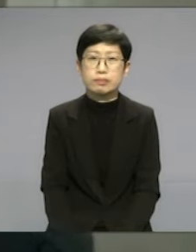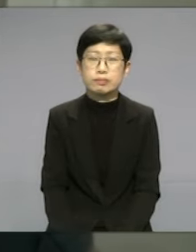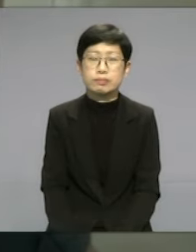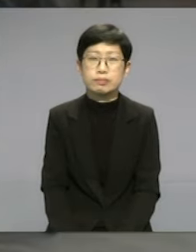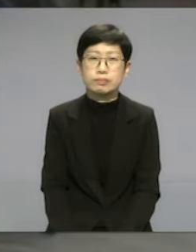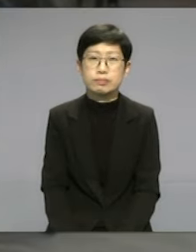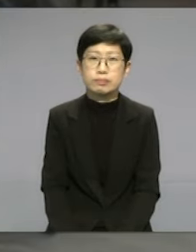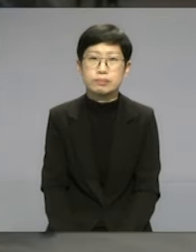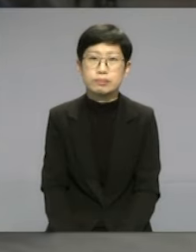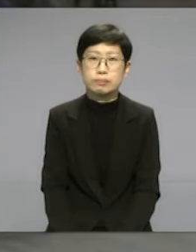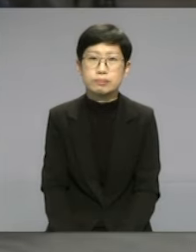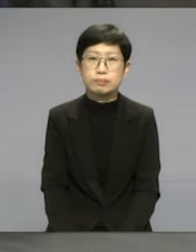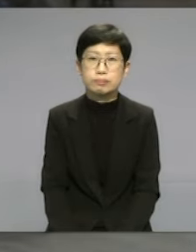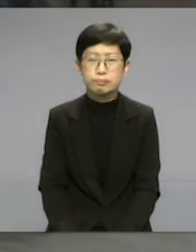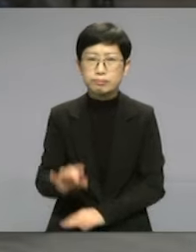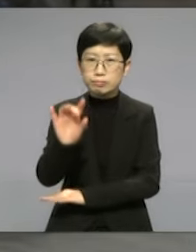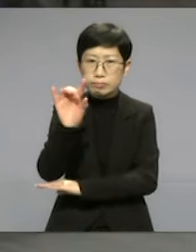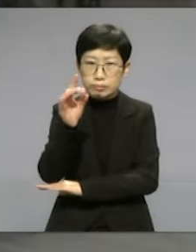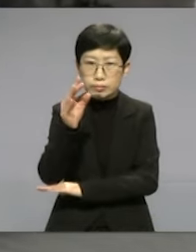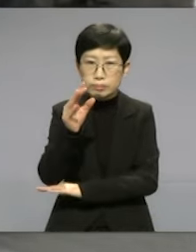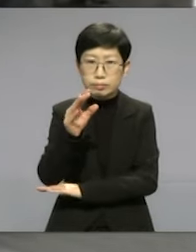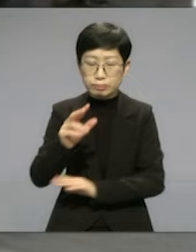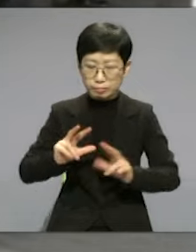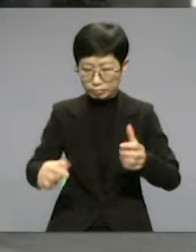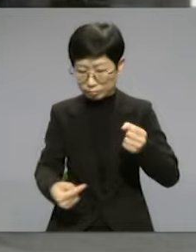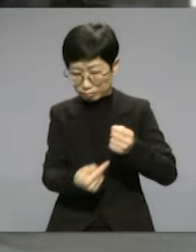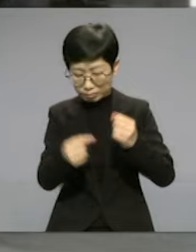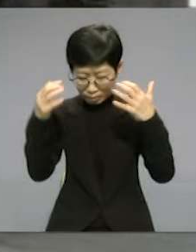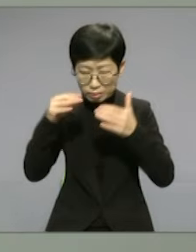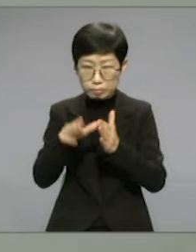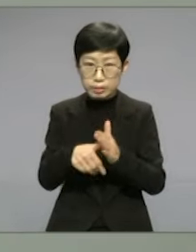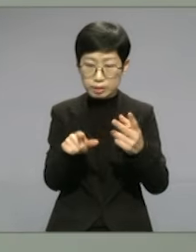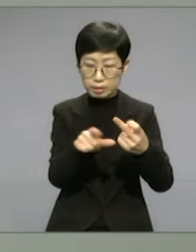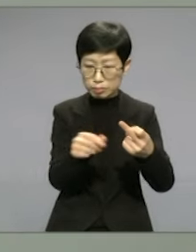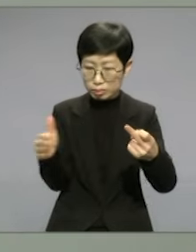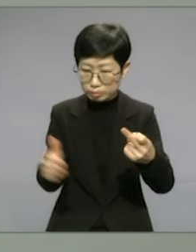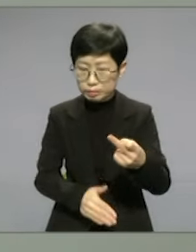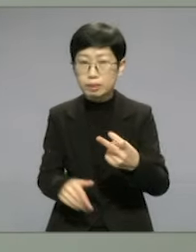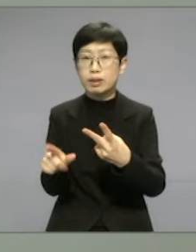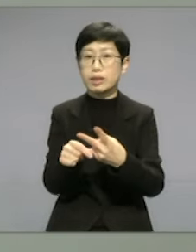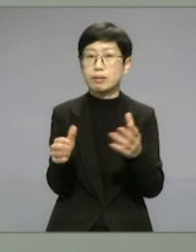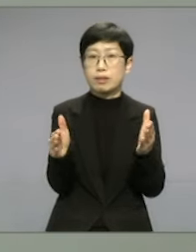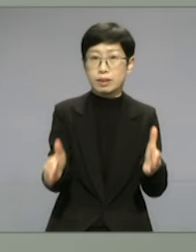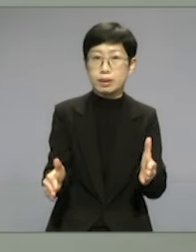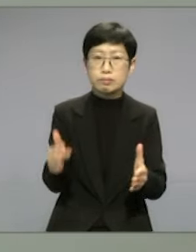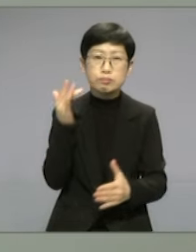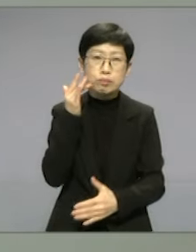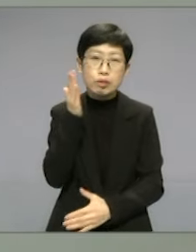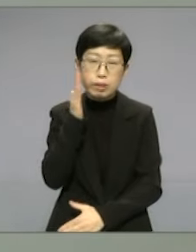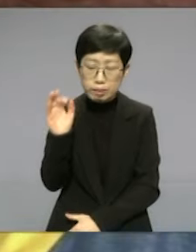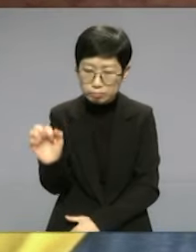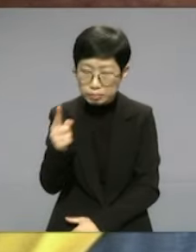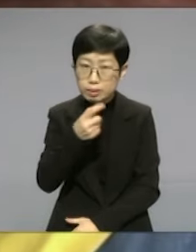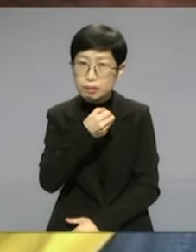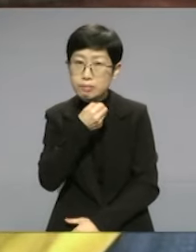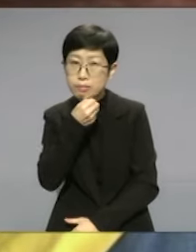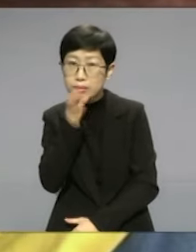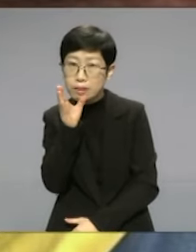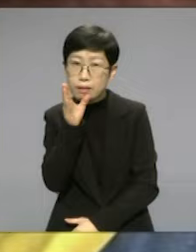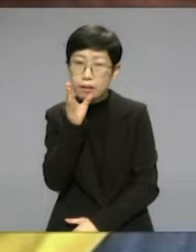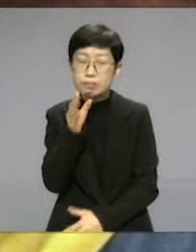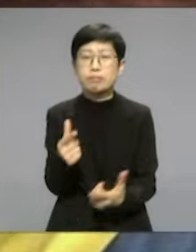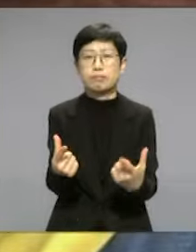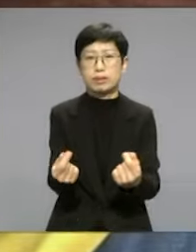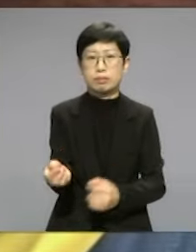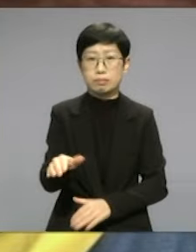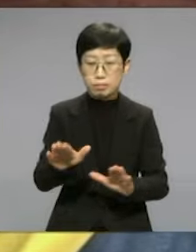desmaiar. 원래 남반구 여름철인 12월부터 2월은 댕기열 유행철이지만 올해는